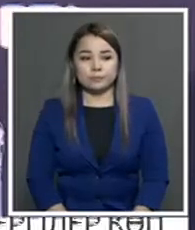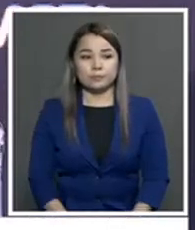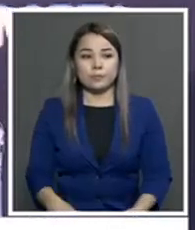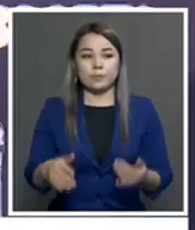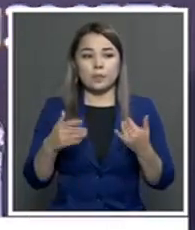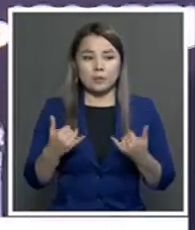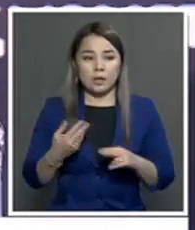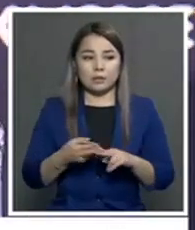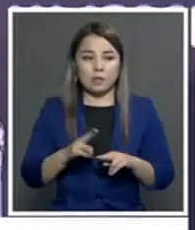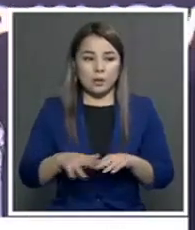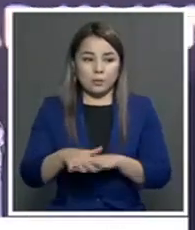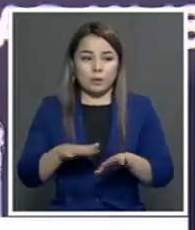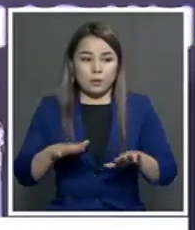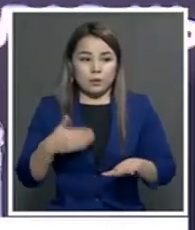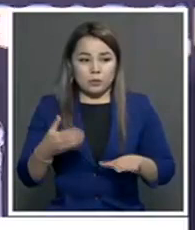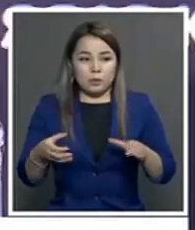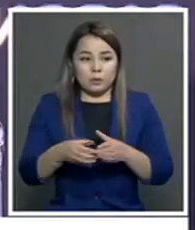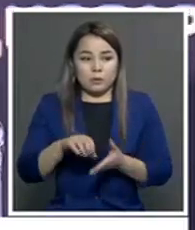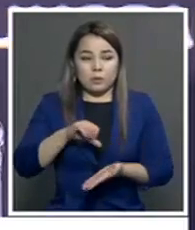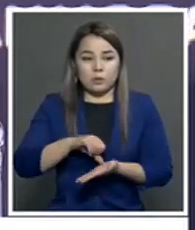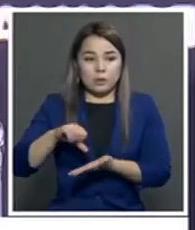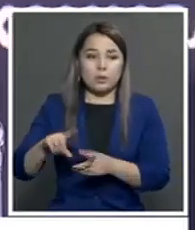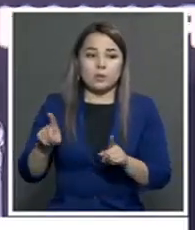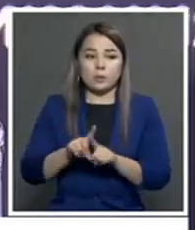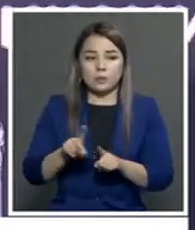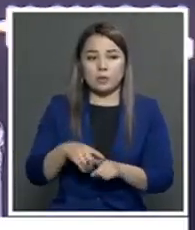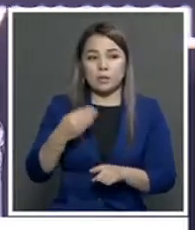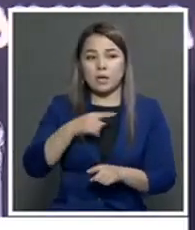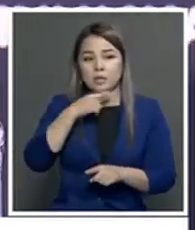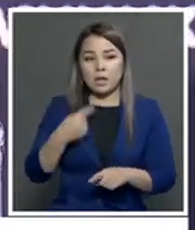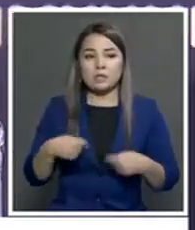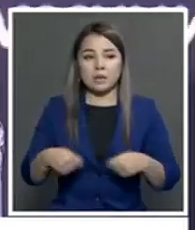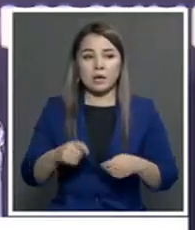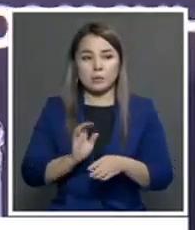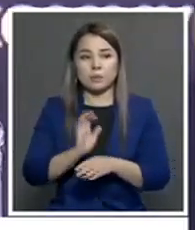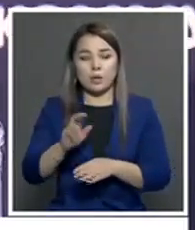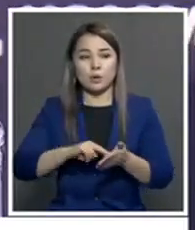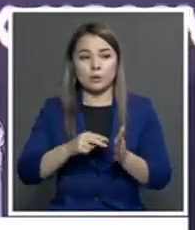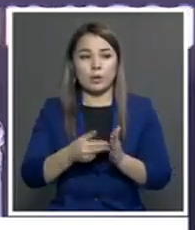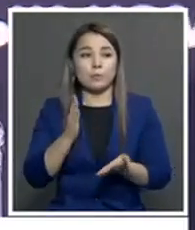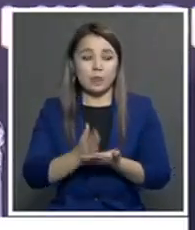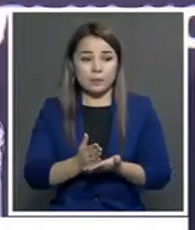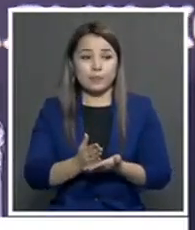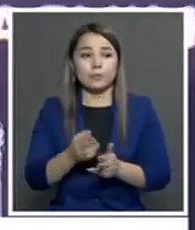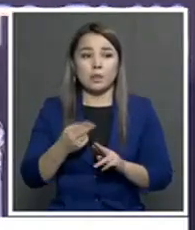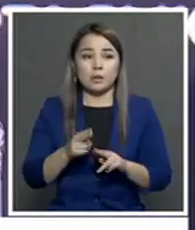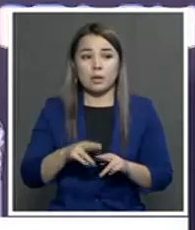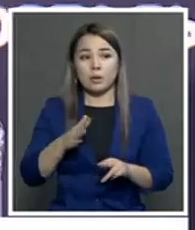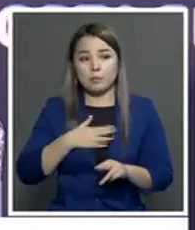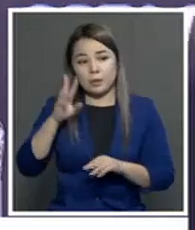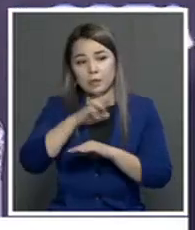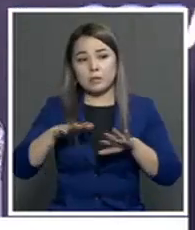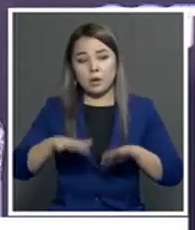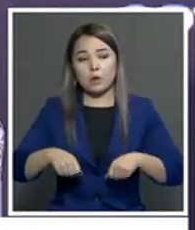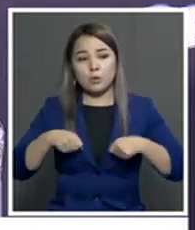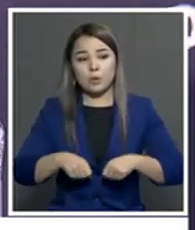Әлбетте, экономикалық одаққа мүше мемлекеттердің бәрі ең алдымен Ресей нарығына шығуды жоспарлайды. Сол себепті біз сол елдегі